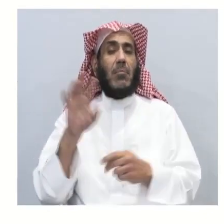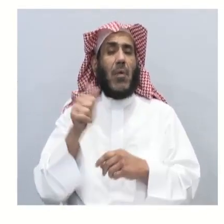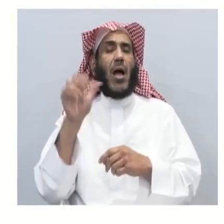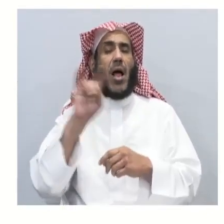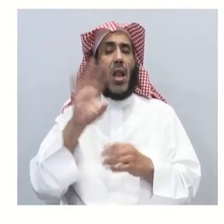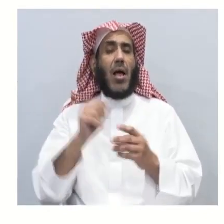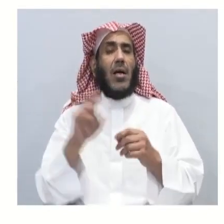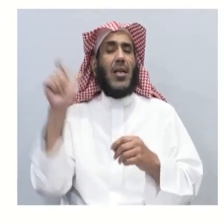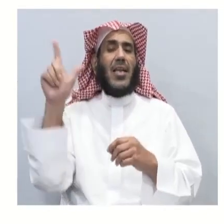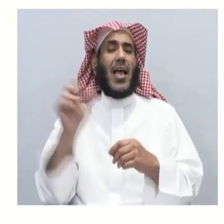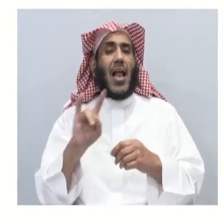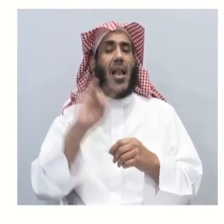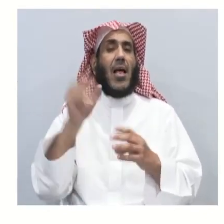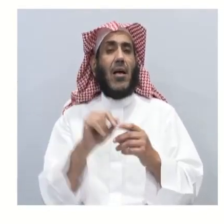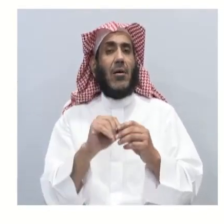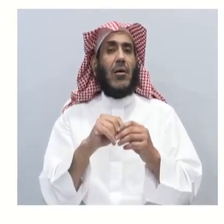لألا